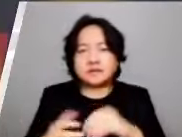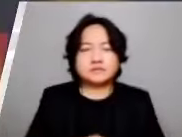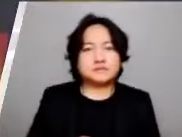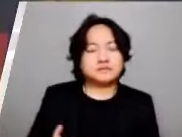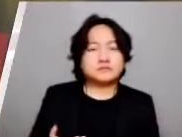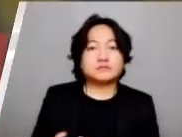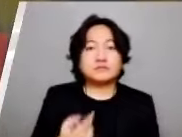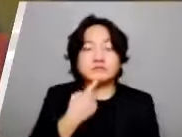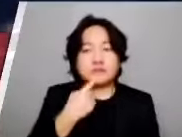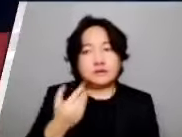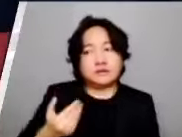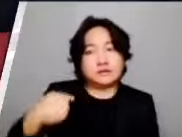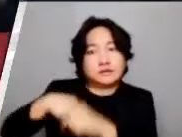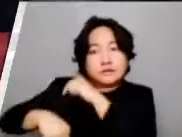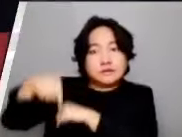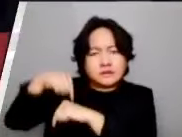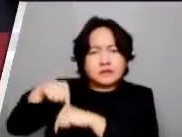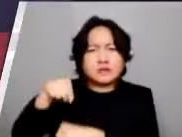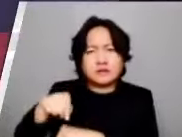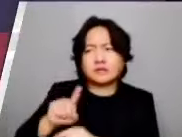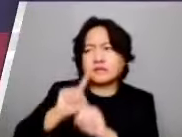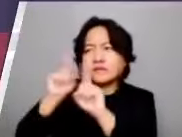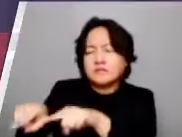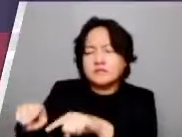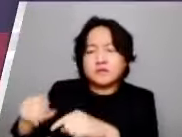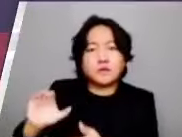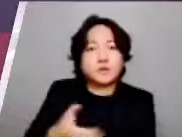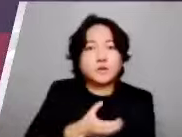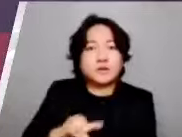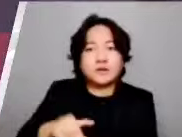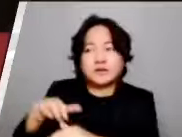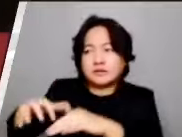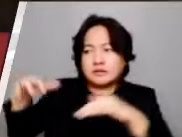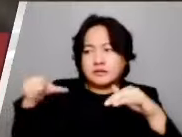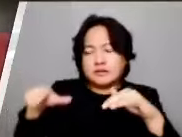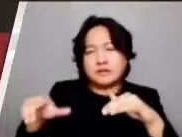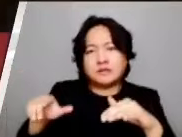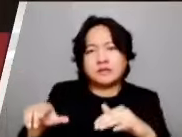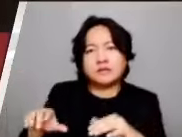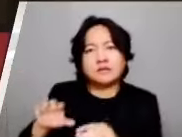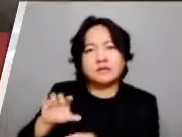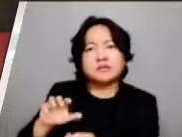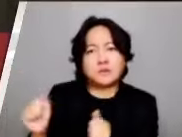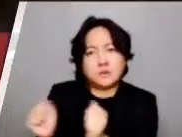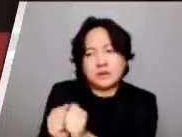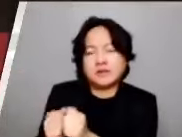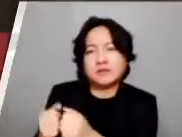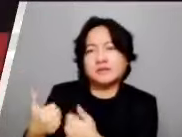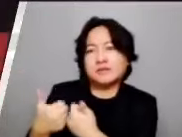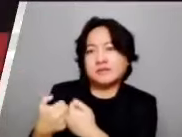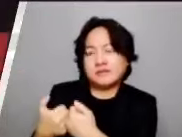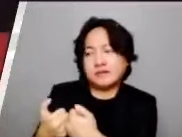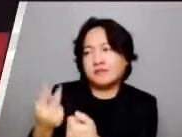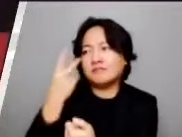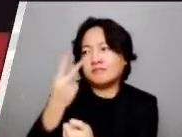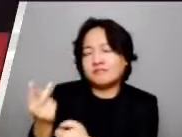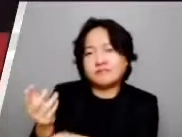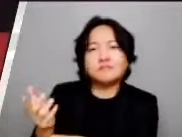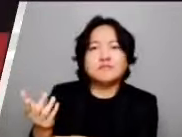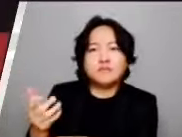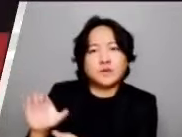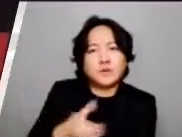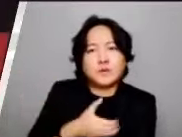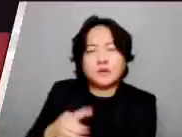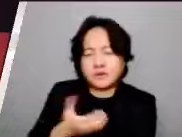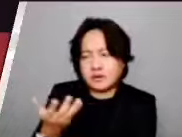concert ng kagrupong si Niall Horan sa Argentina kasama ang girlfriend. Good luck, Mr. Horan. I'm very proud of you. Ilang oras